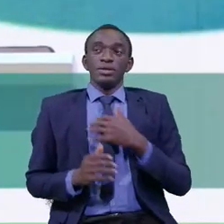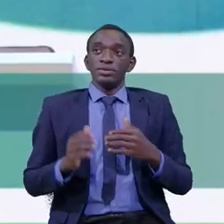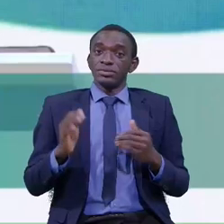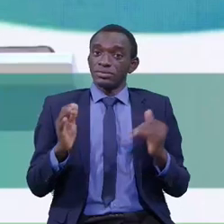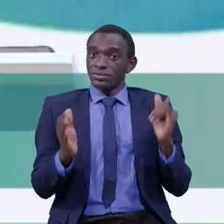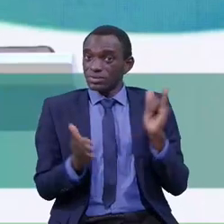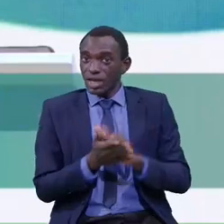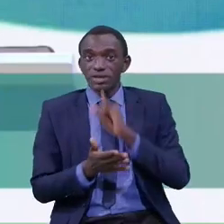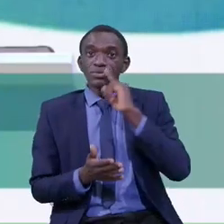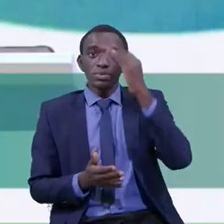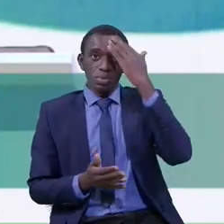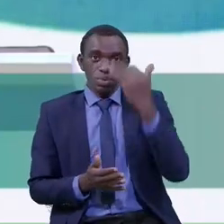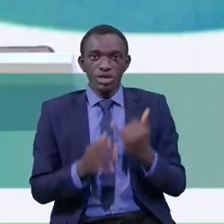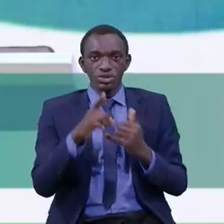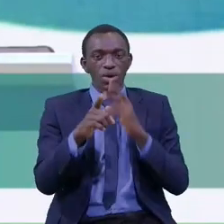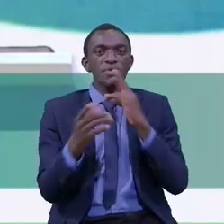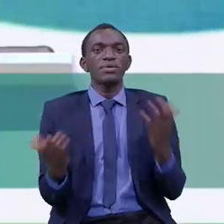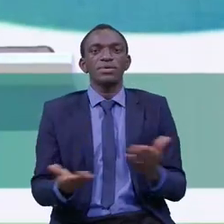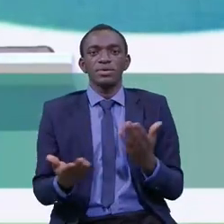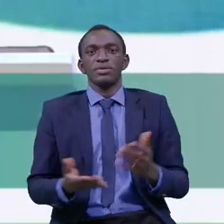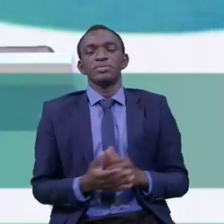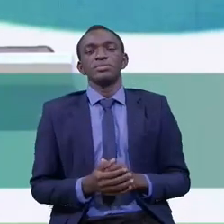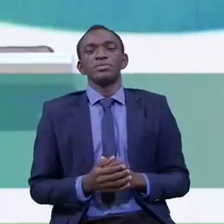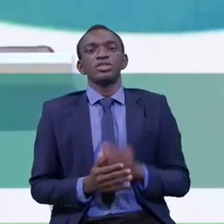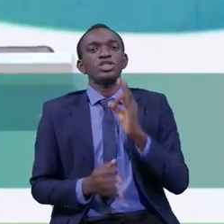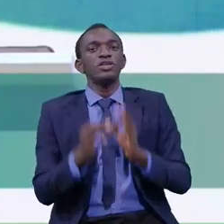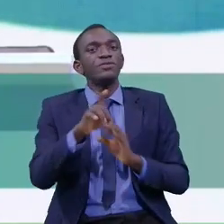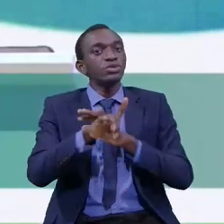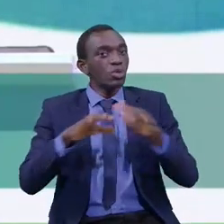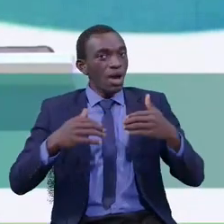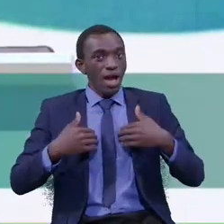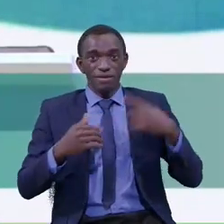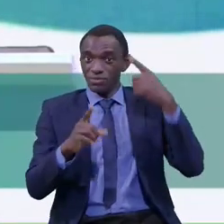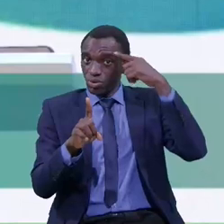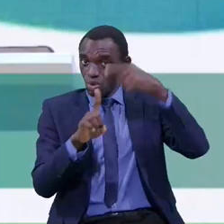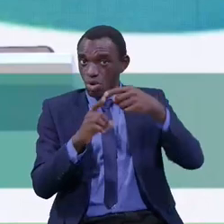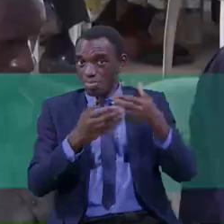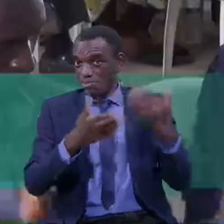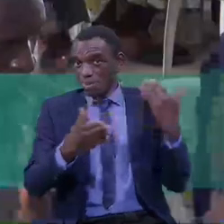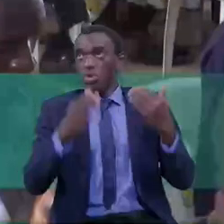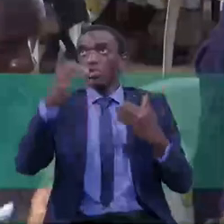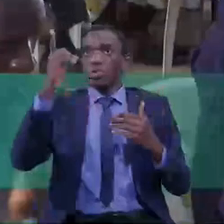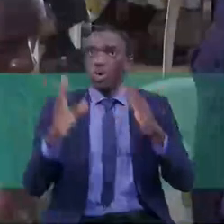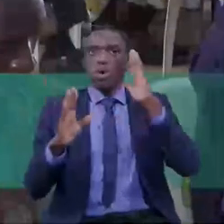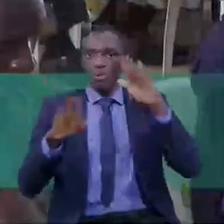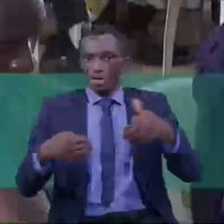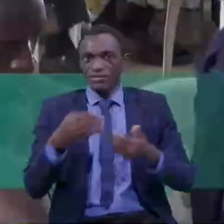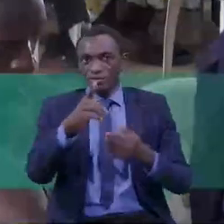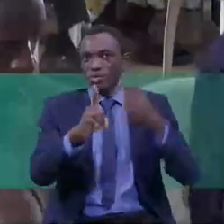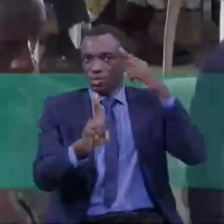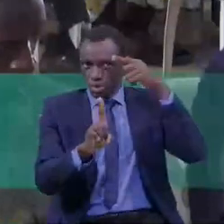c'est la raison pour laquelle nous sommes là. S'il n'a pas d'objectif, Dieu t'en donnera.